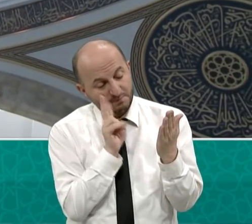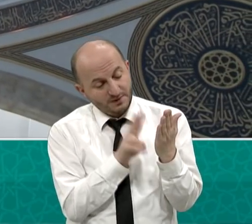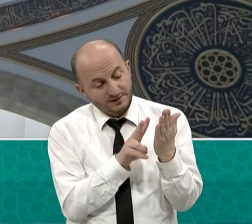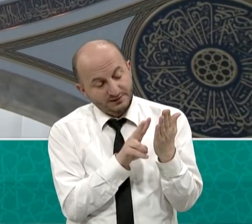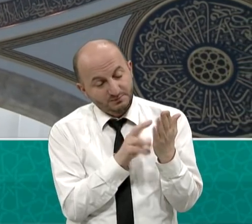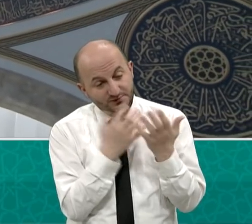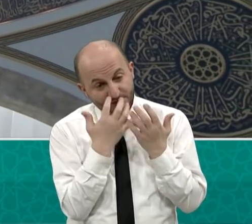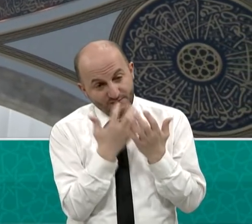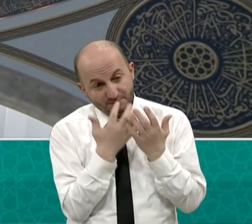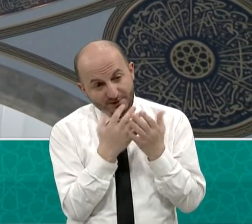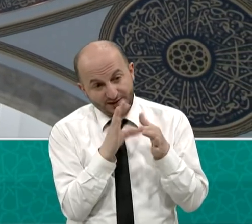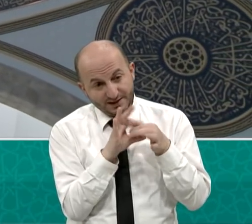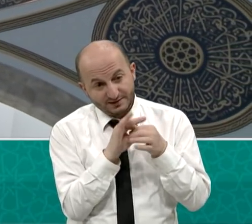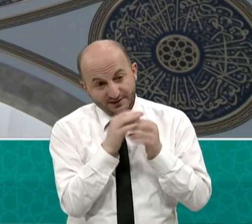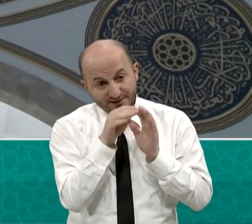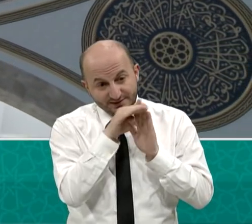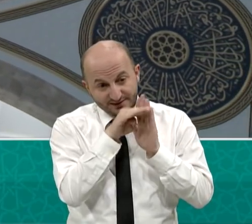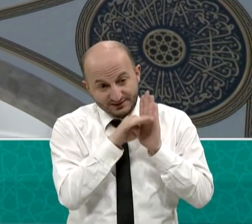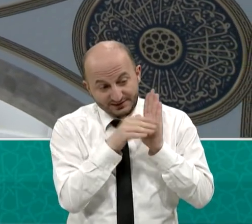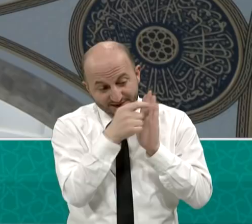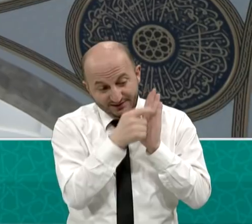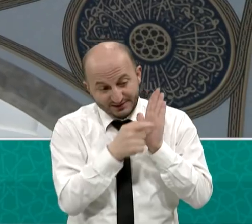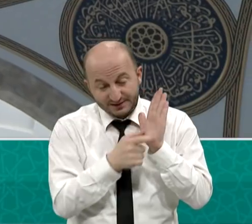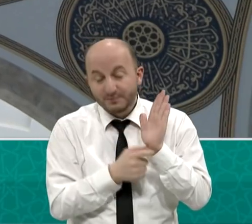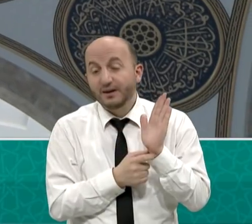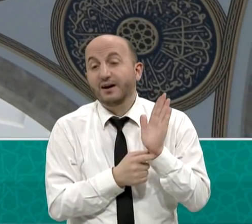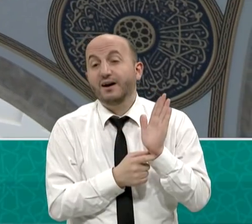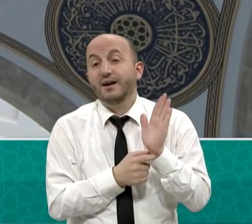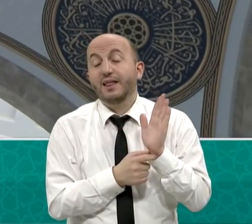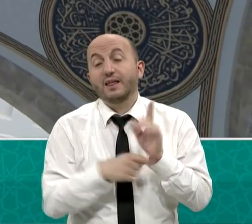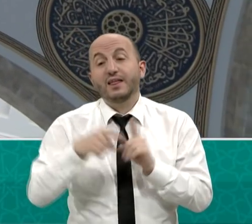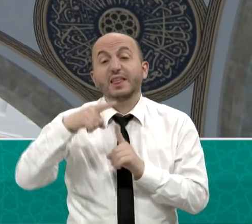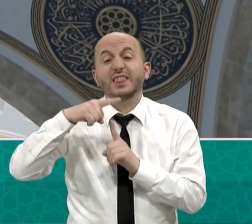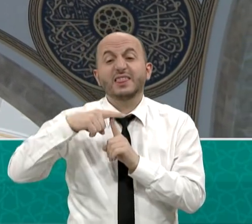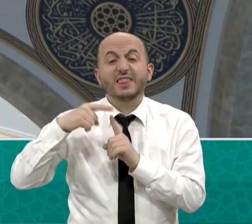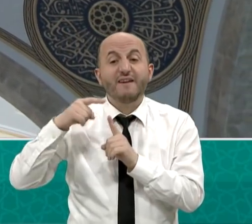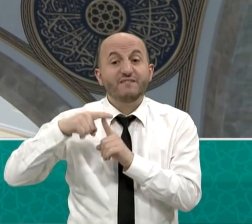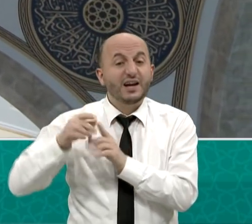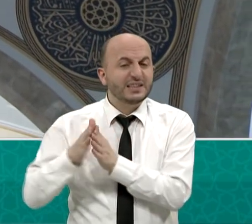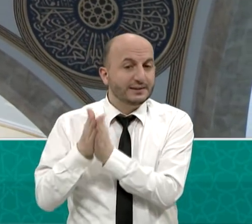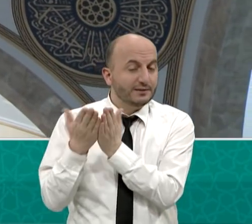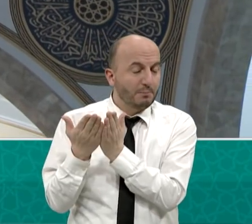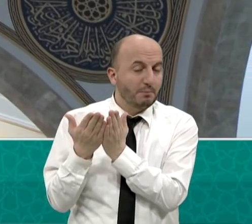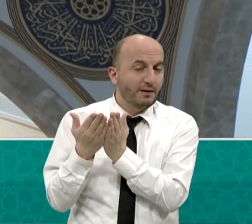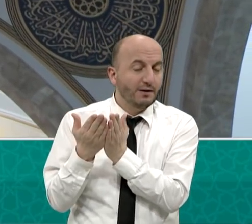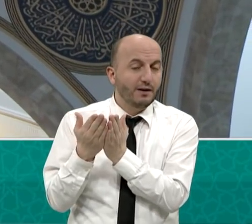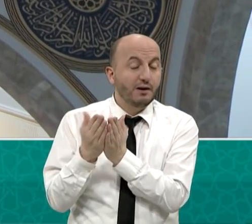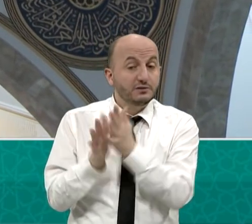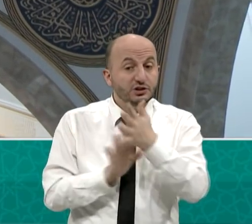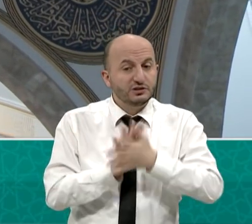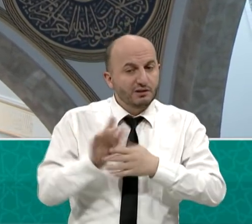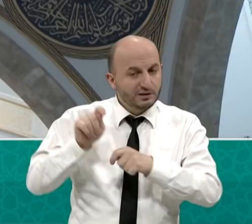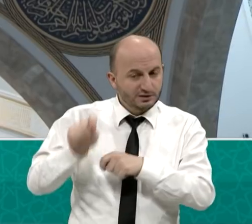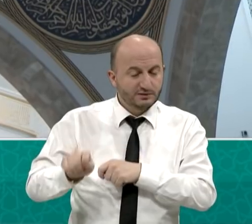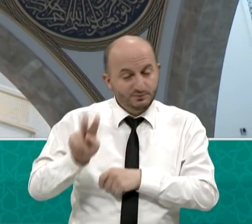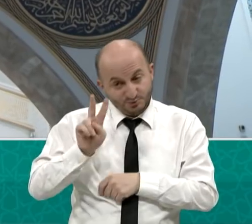rahmetle alakalı kavramların kimi ayette Tevrat'a işaret edildiğini görmekteyiz. Bir örnek vermek